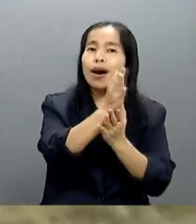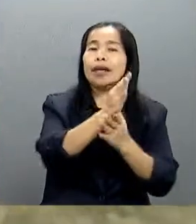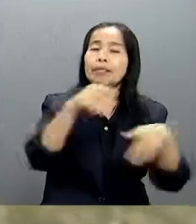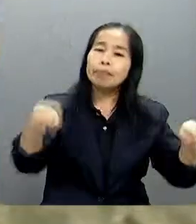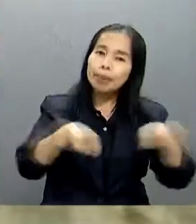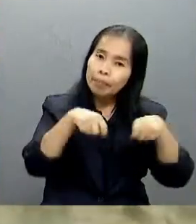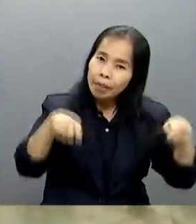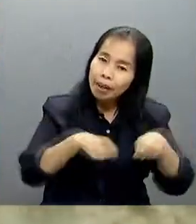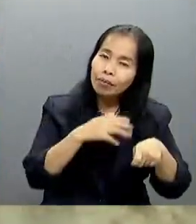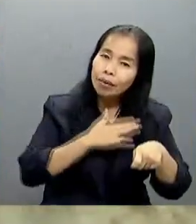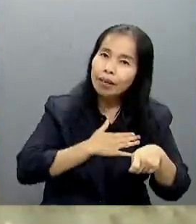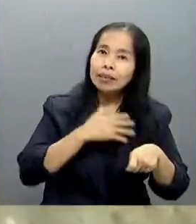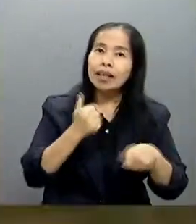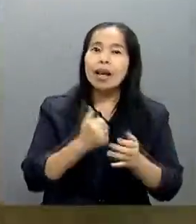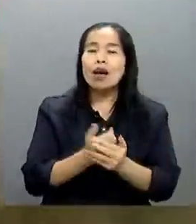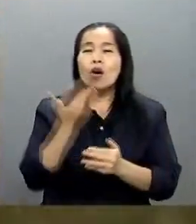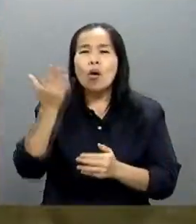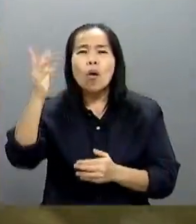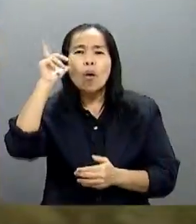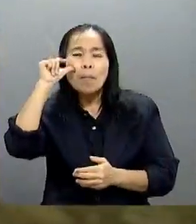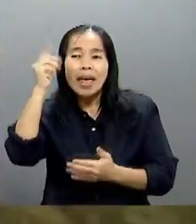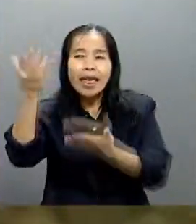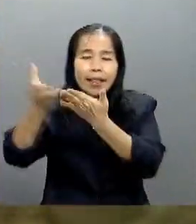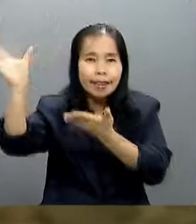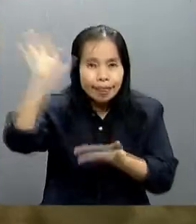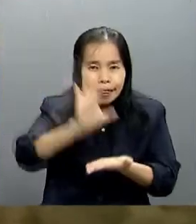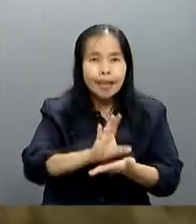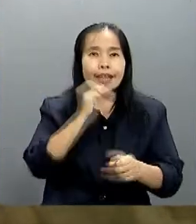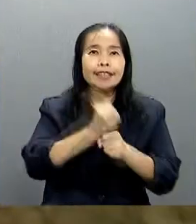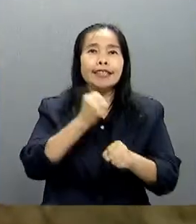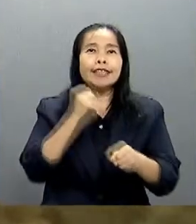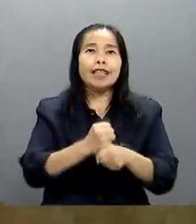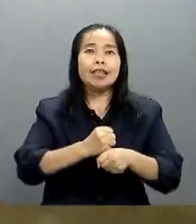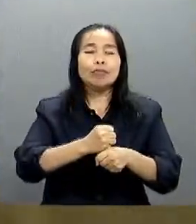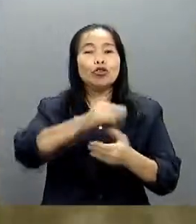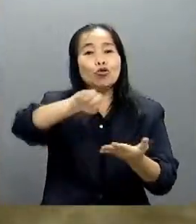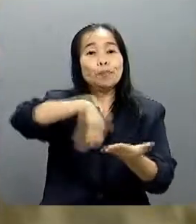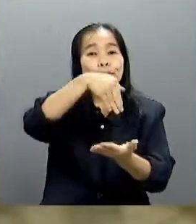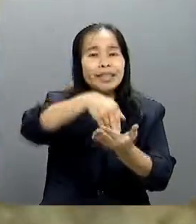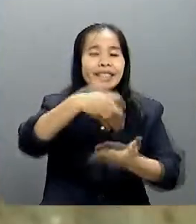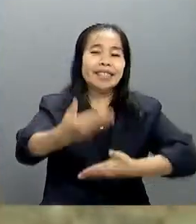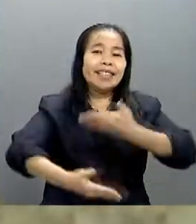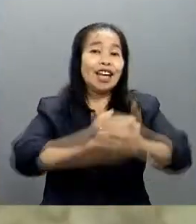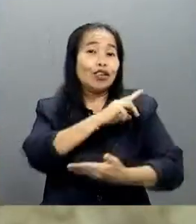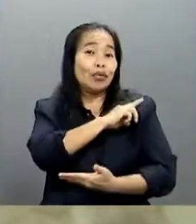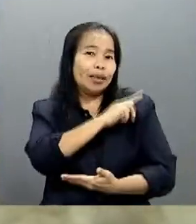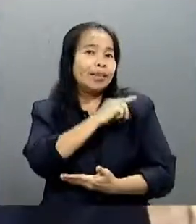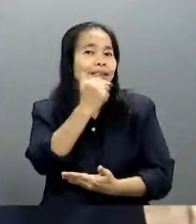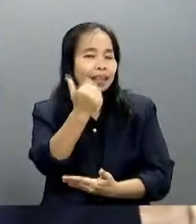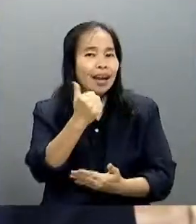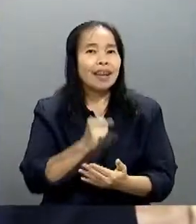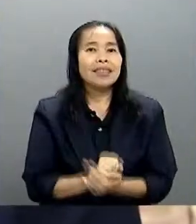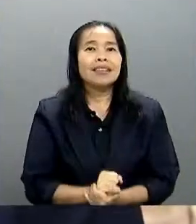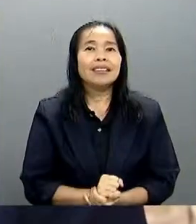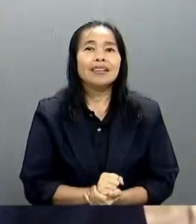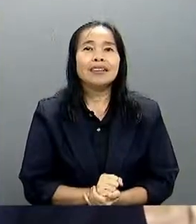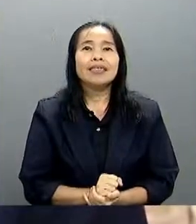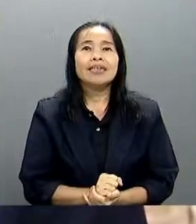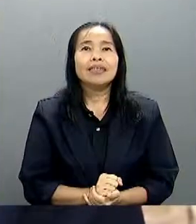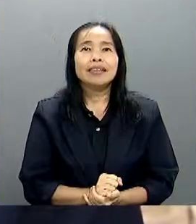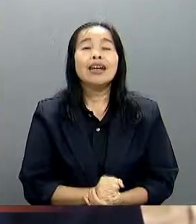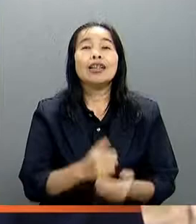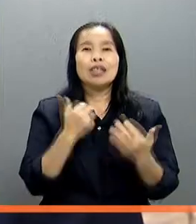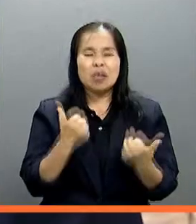ขอเงินแม่มาลงทุนทำน้ำยาขนมจีนไปขายอะไรอย่างนี้ได้ค่ะ คราวนี้เราก็พยายามออกแบบการเรียนรู้